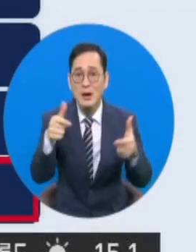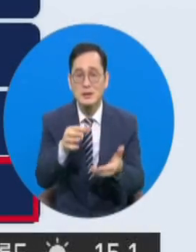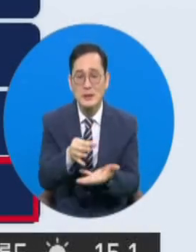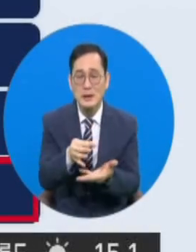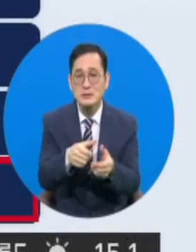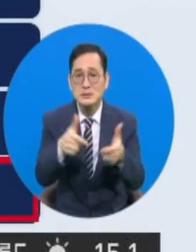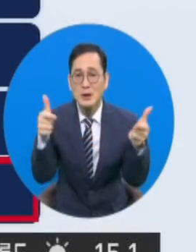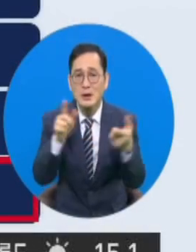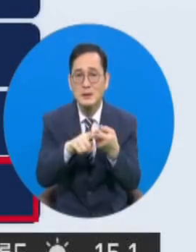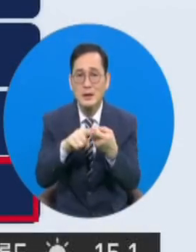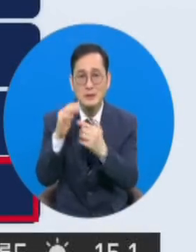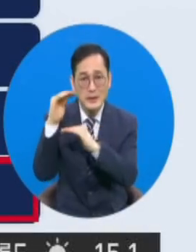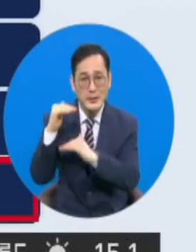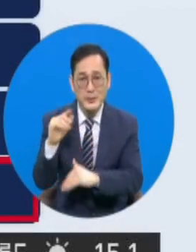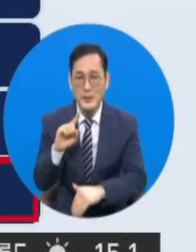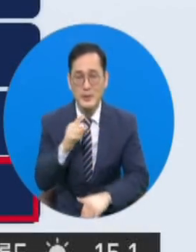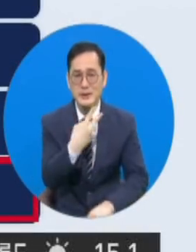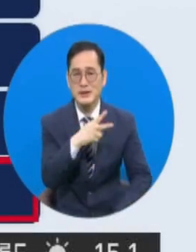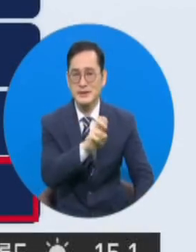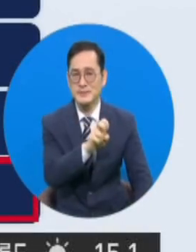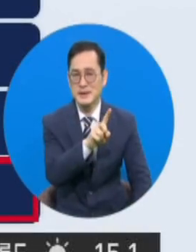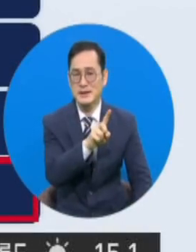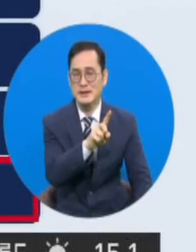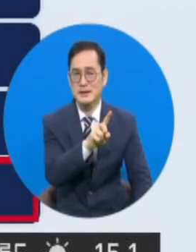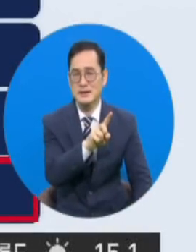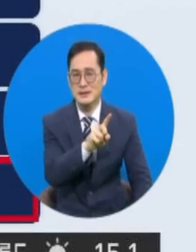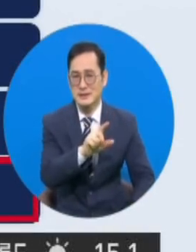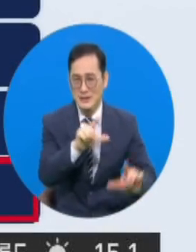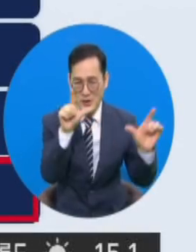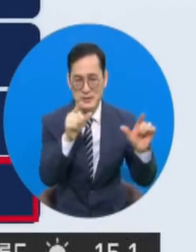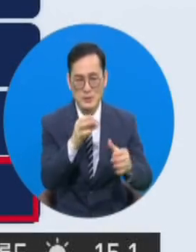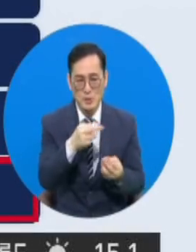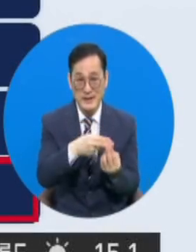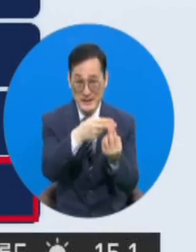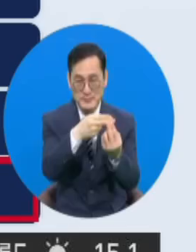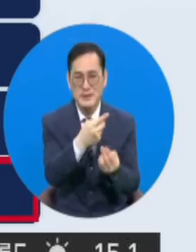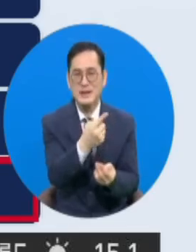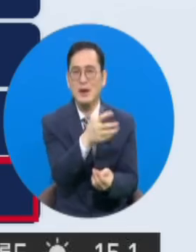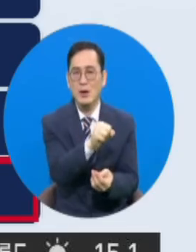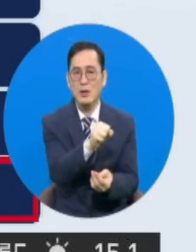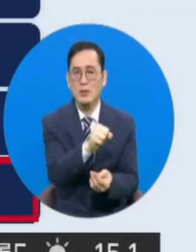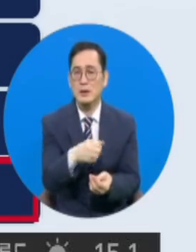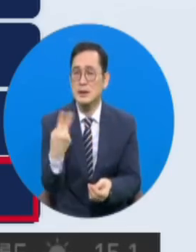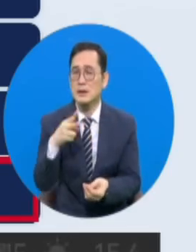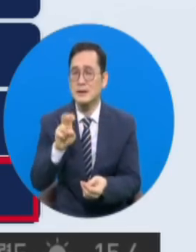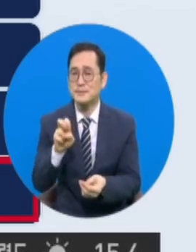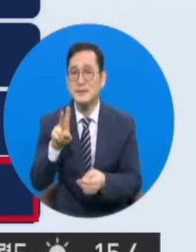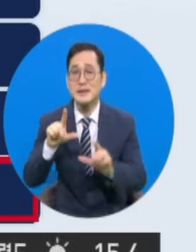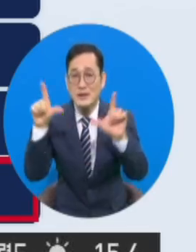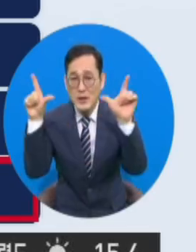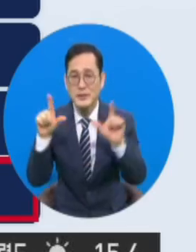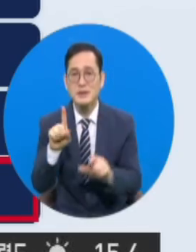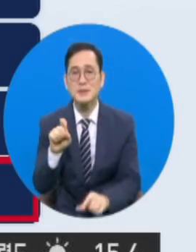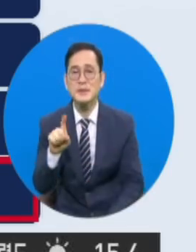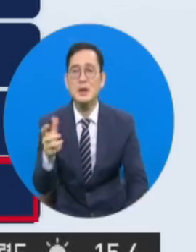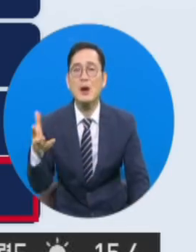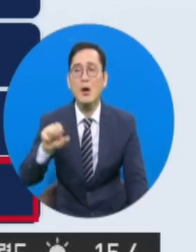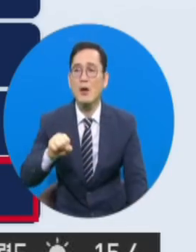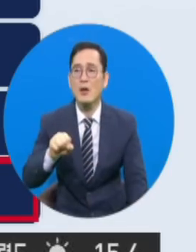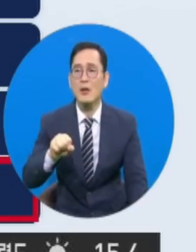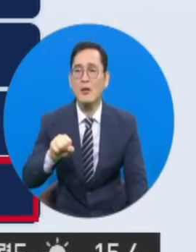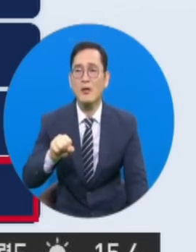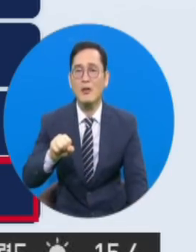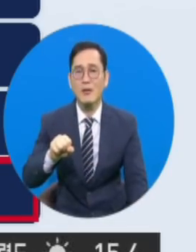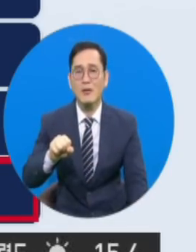논란이었습니다 2021년 예금 1억이었는데 2022년 11억 1581만원으로